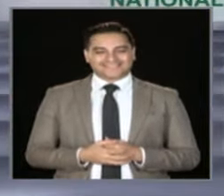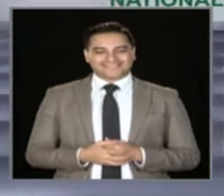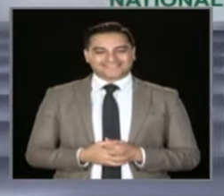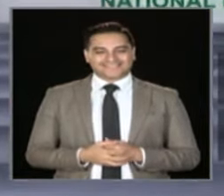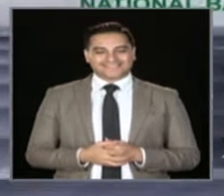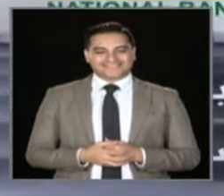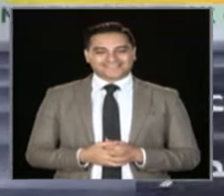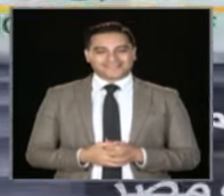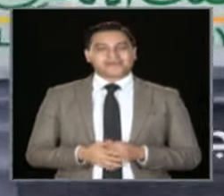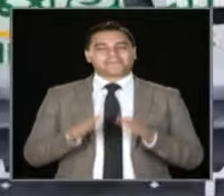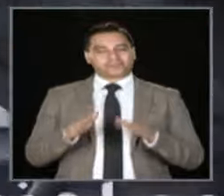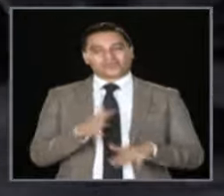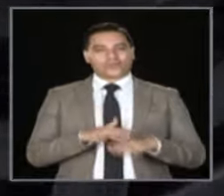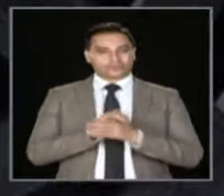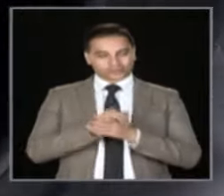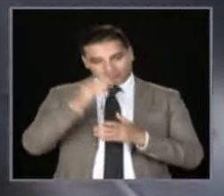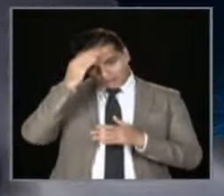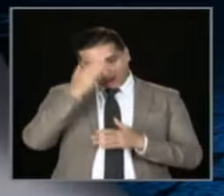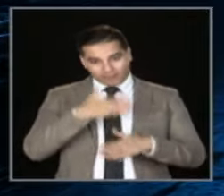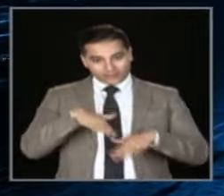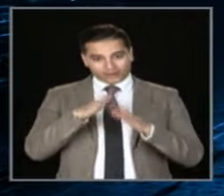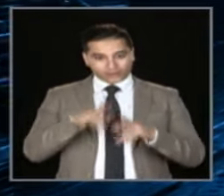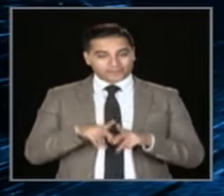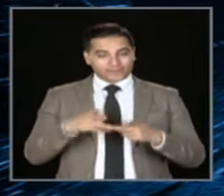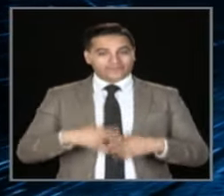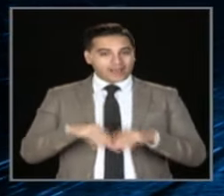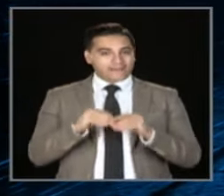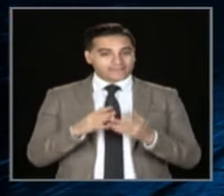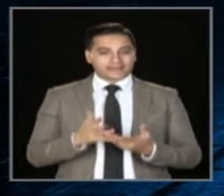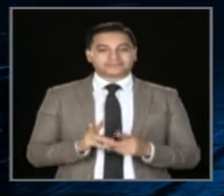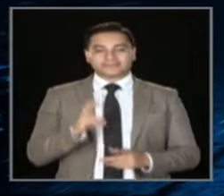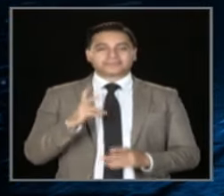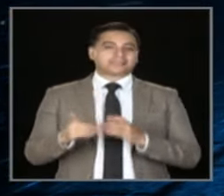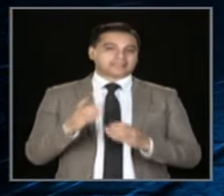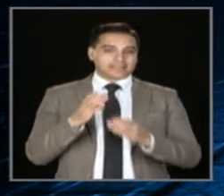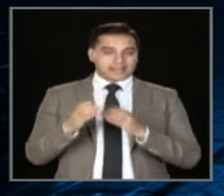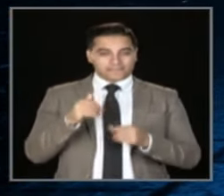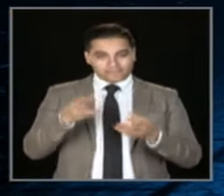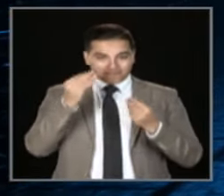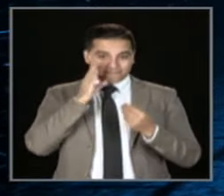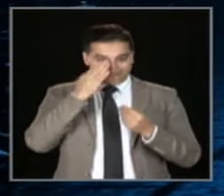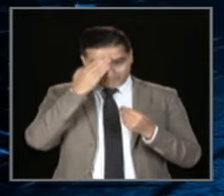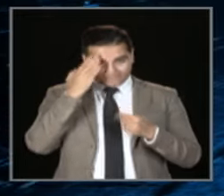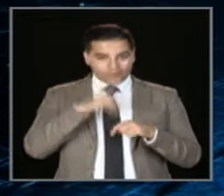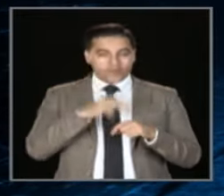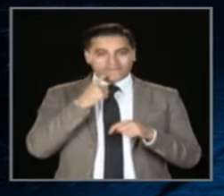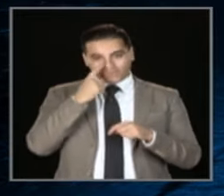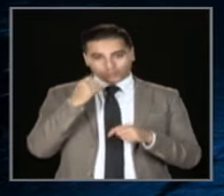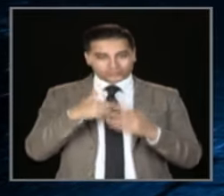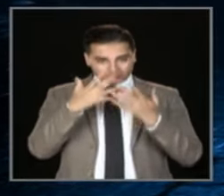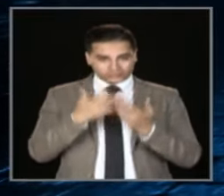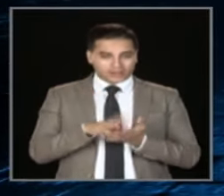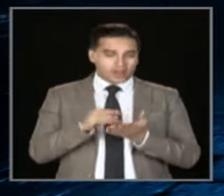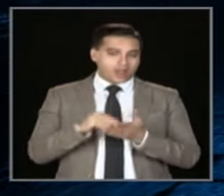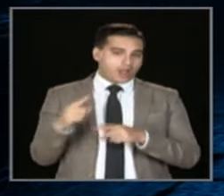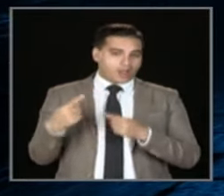والعباقره وبكده اصحابنا العباقره قادرون باختلاف جمعوا 70 نقطه في فقره المعرفه والفنون ويبقى الرصيد